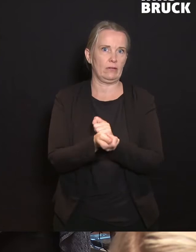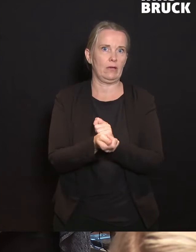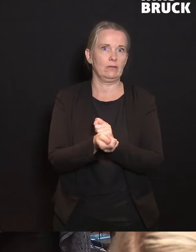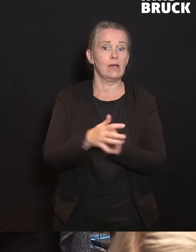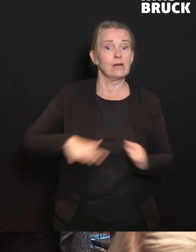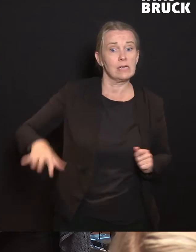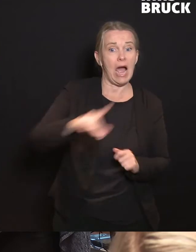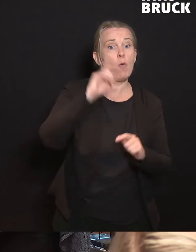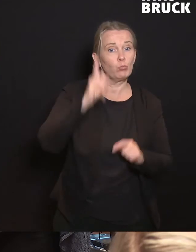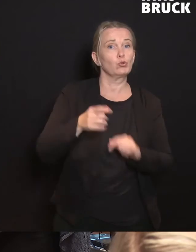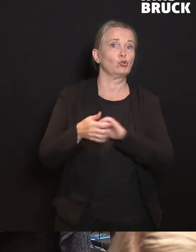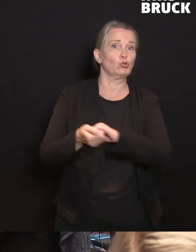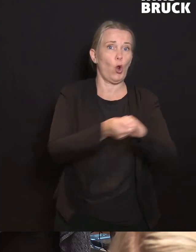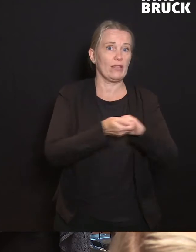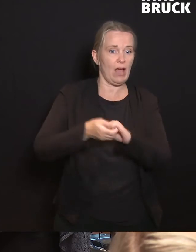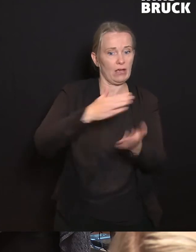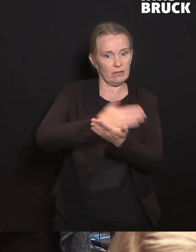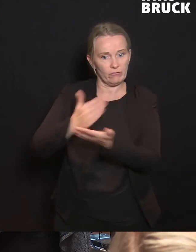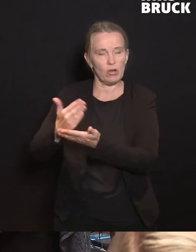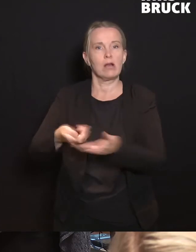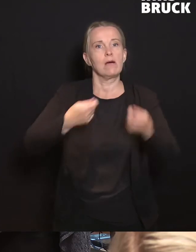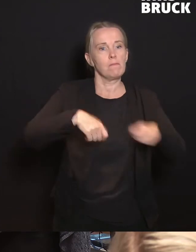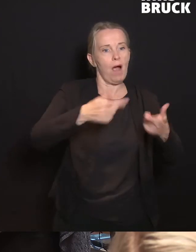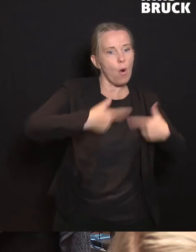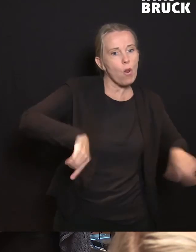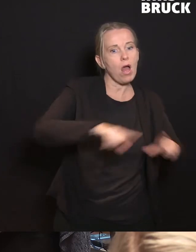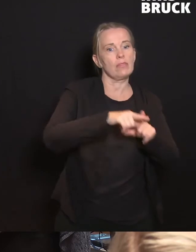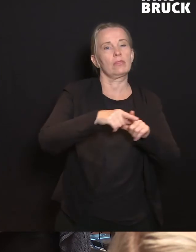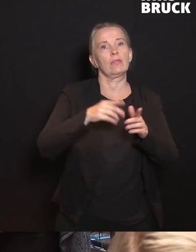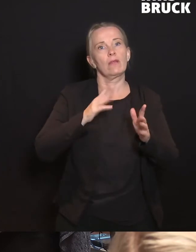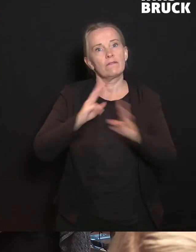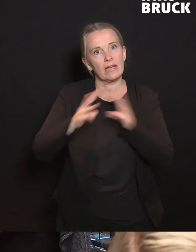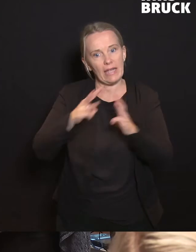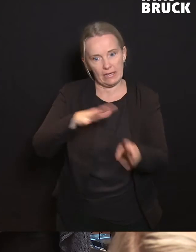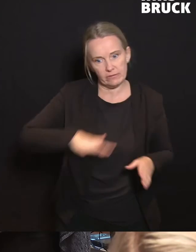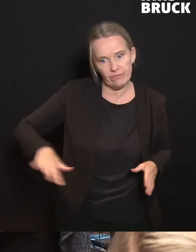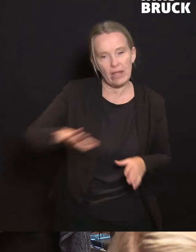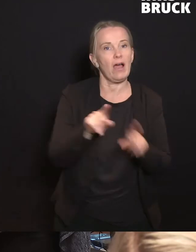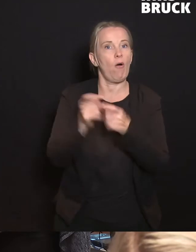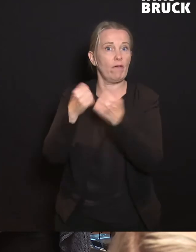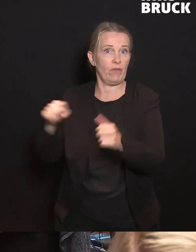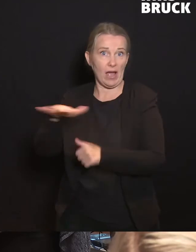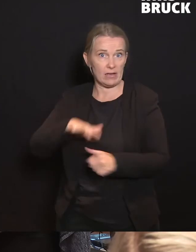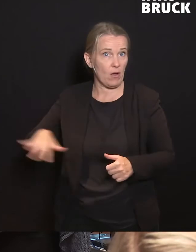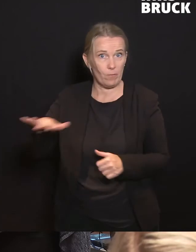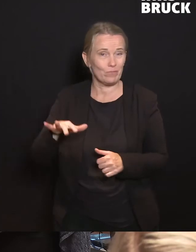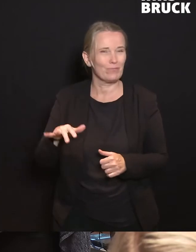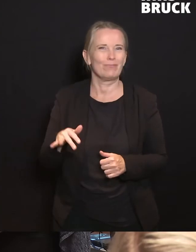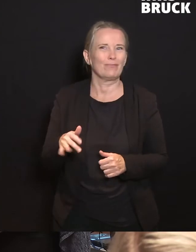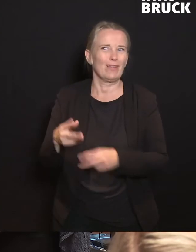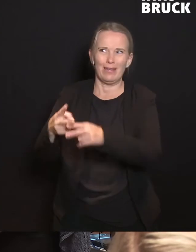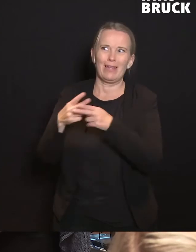werden, von Bauland über Verkehrsflächen bis hin zu den Freiräumen, die wir haben. Und da hilft uns helfen uns